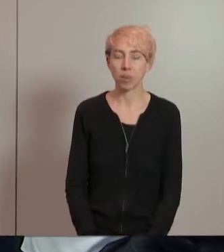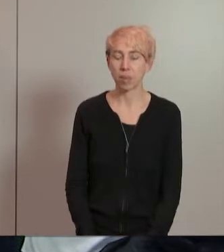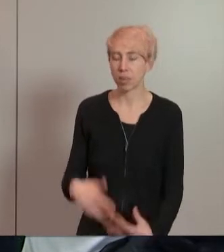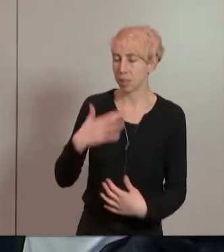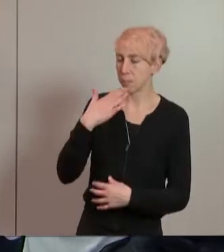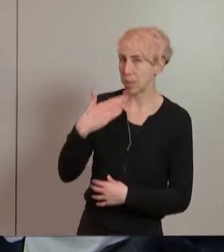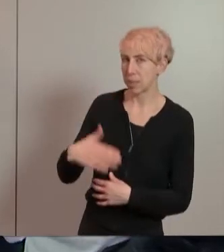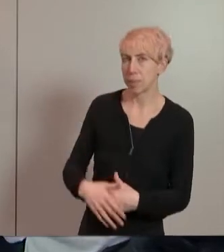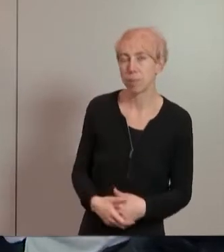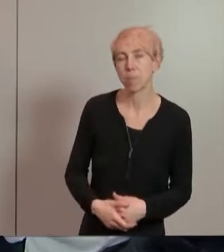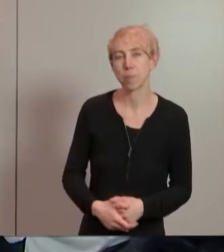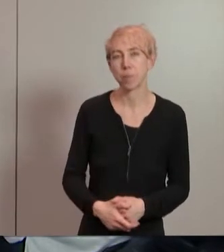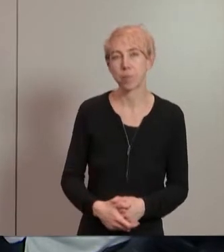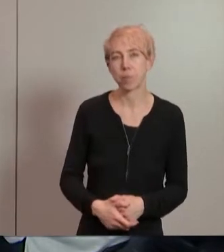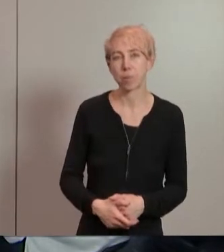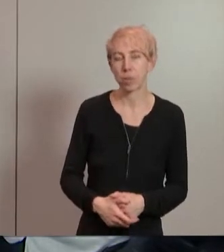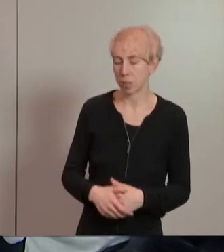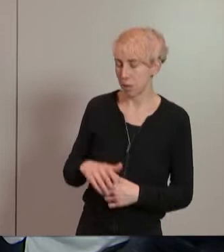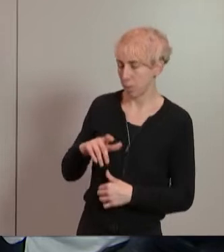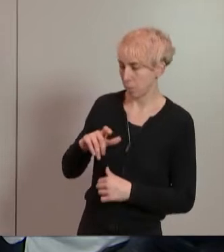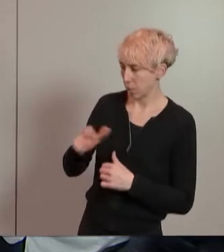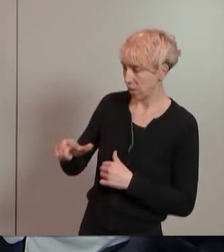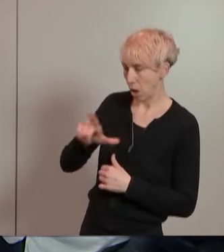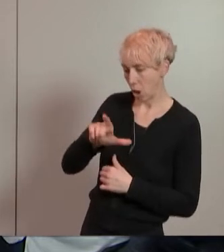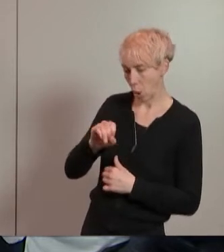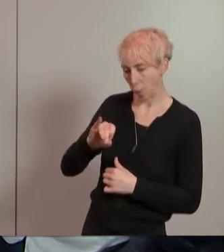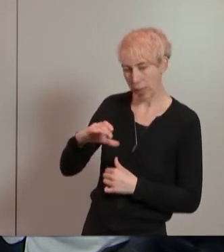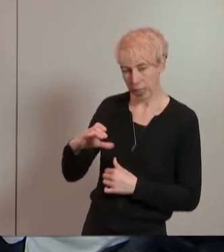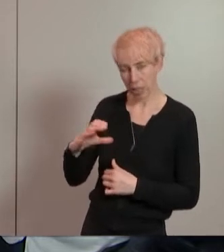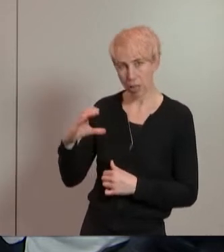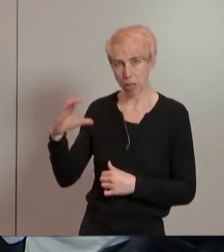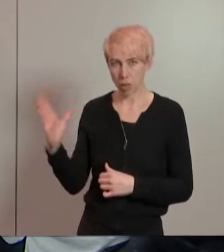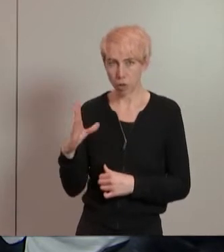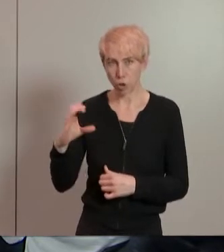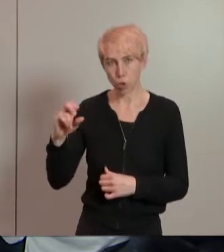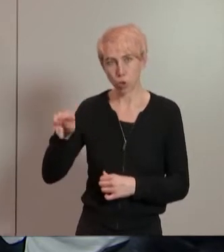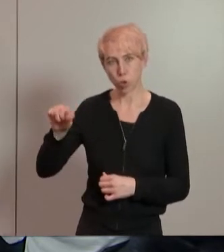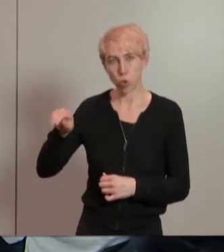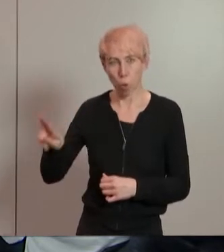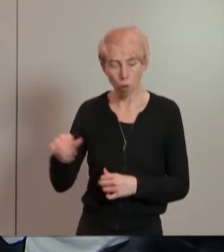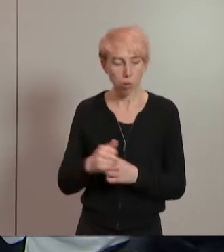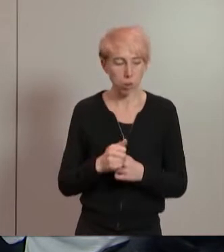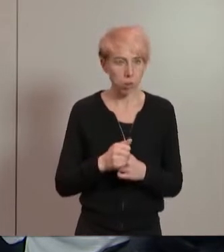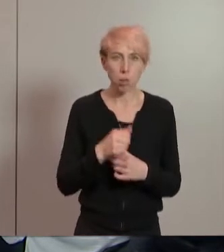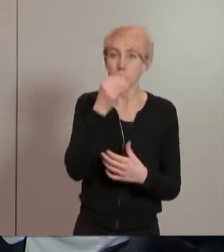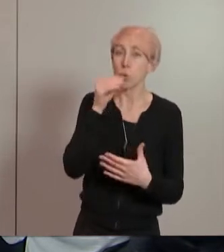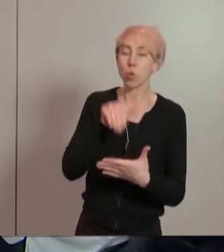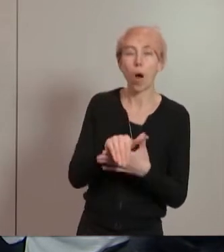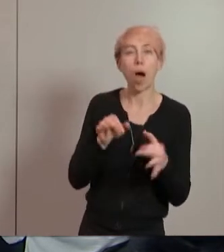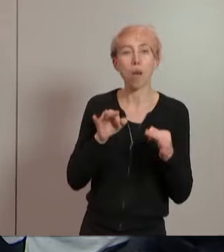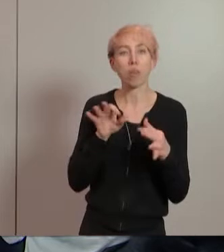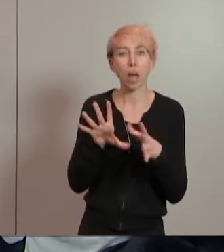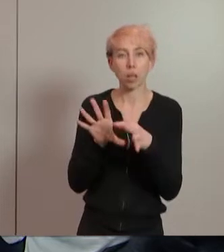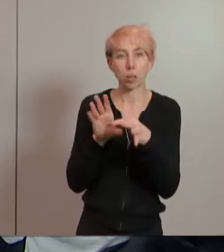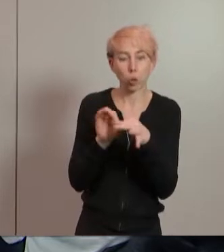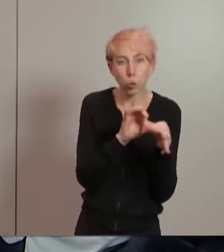Merci. Loïc Chussot. Bonsoir. Concernant les solidarités, donc, tout d'abord